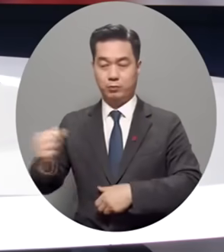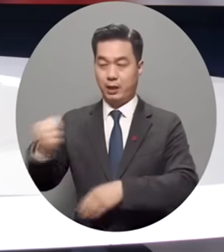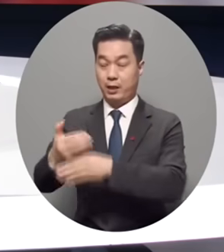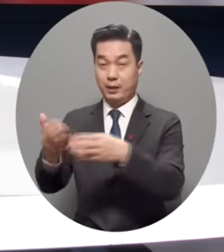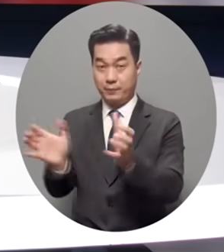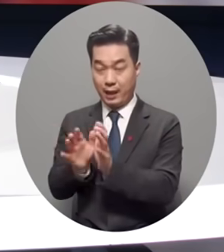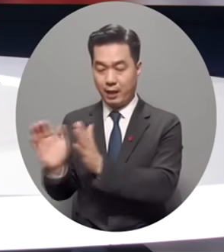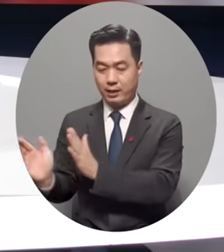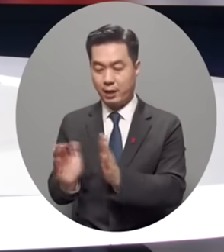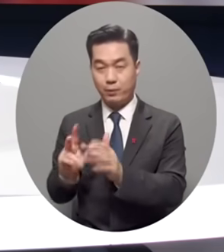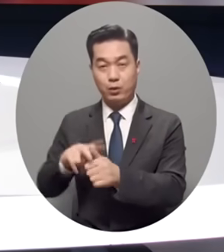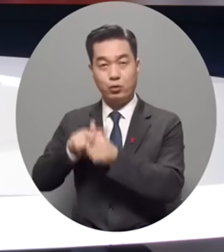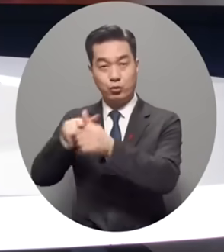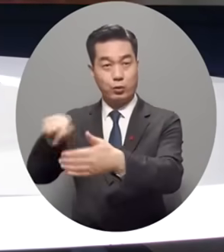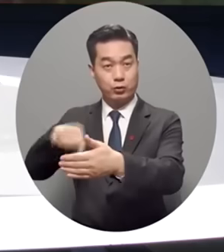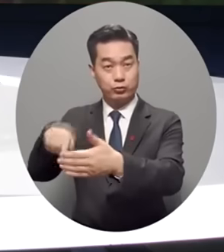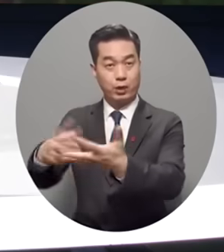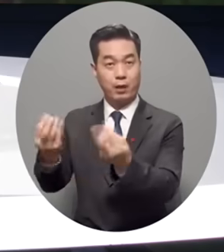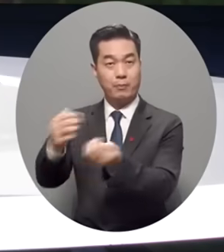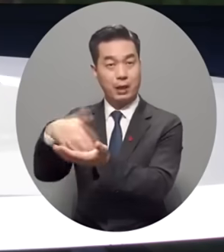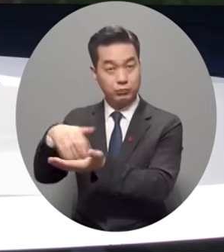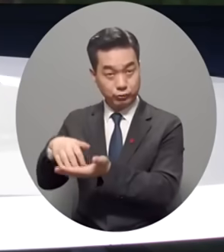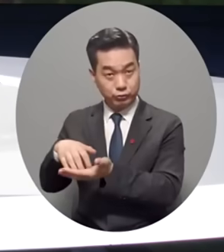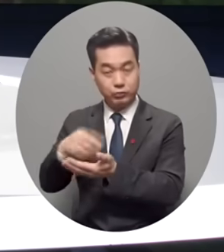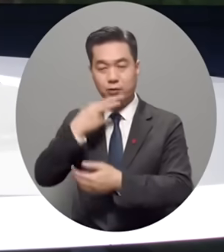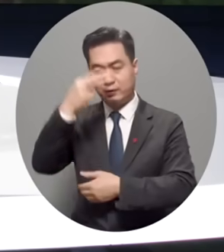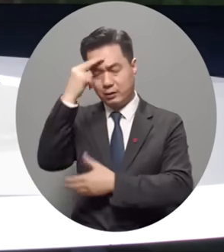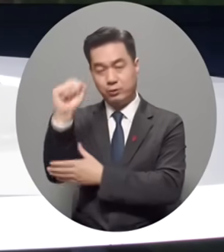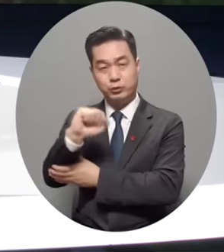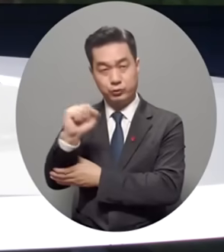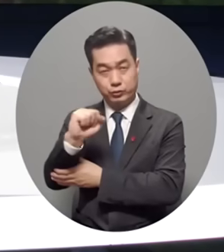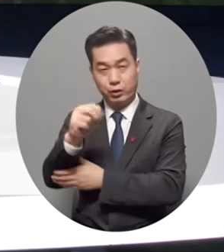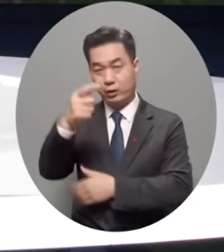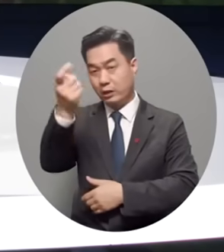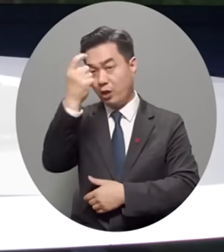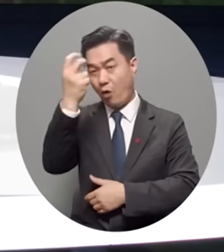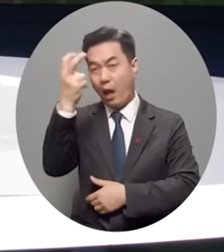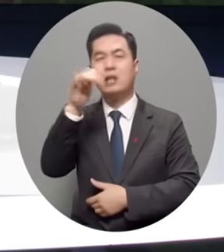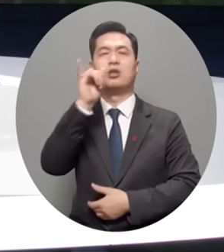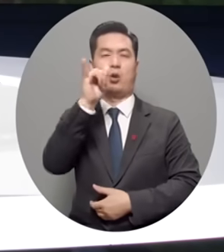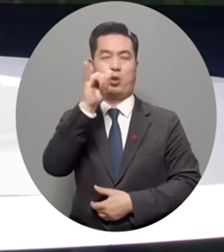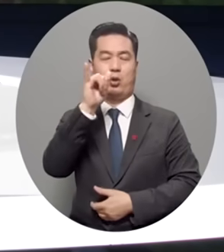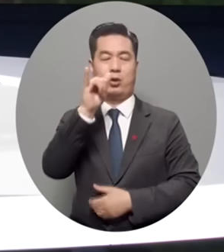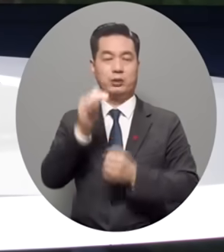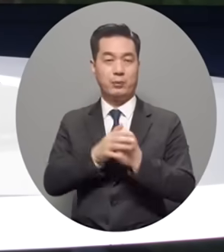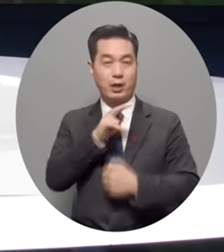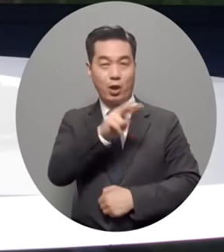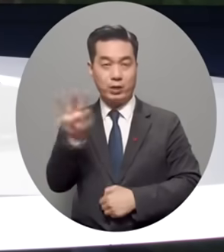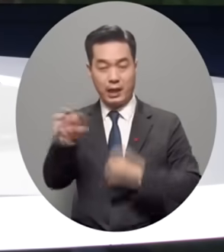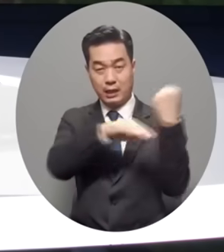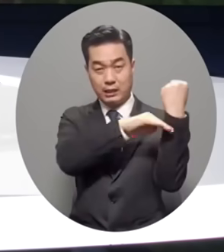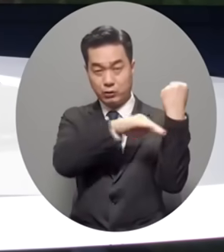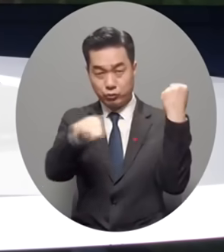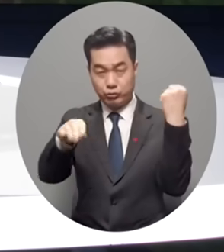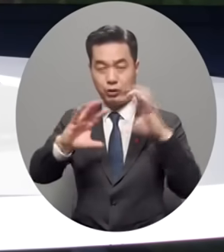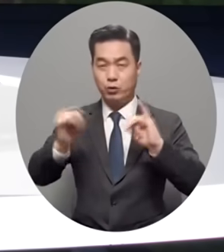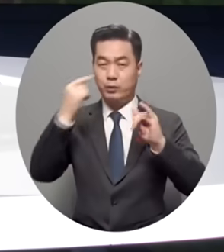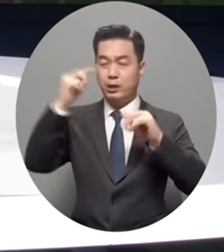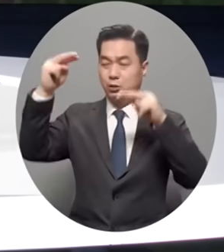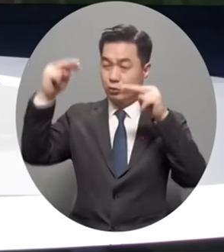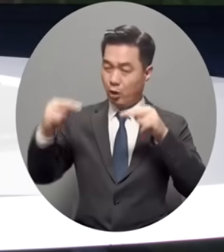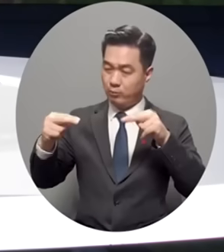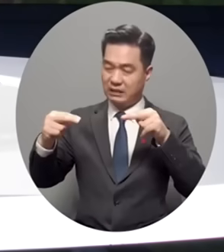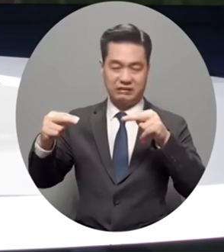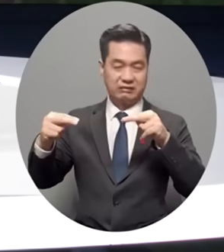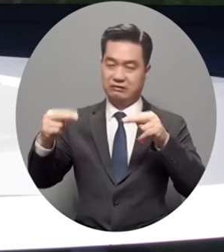예비 후보들 중에 상당수가 음주운전 전과가 있는 것으로 드러났는데요. 여야의 기준이 국민의 눈높이에 여전히